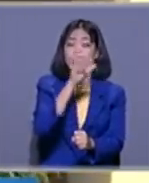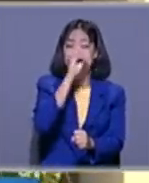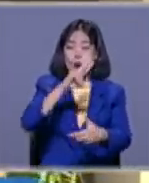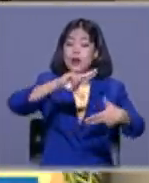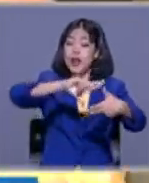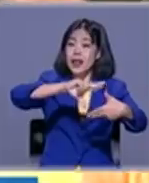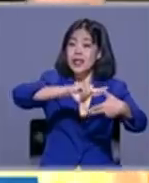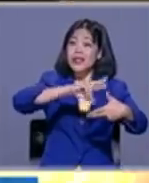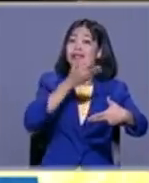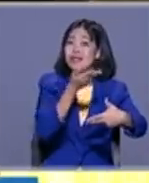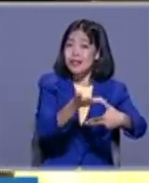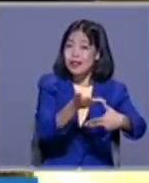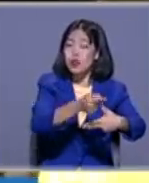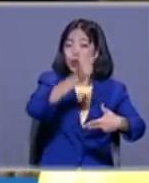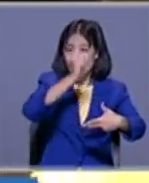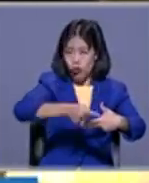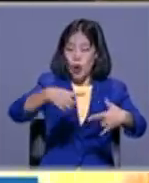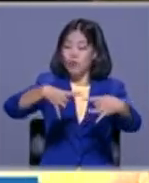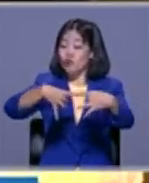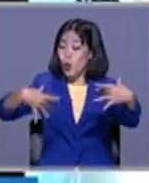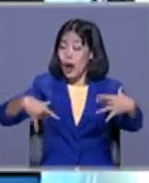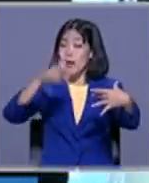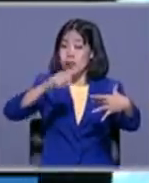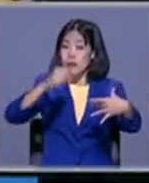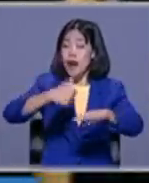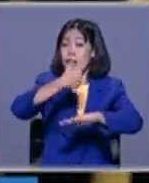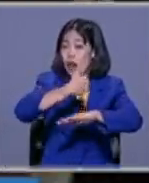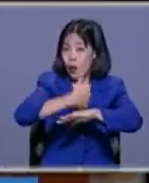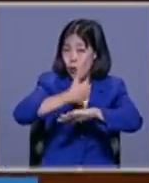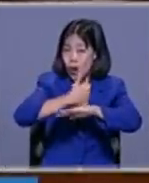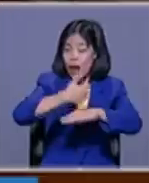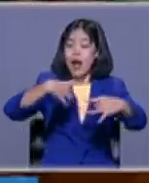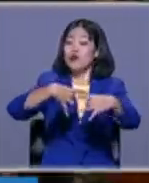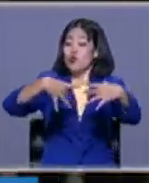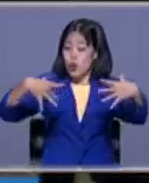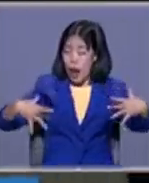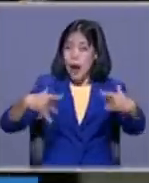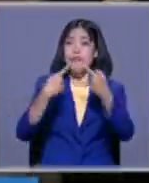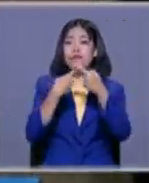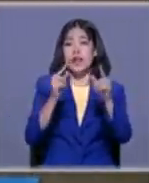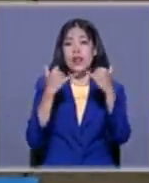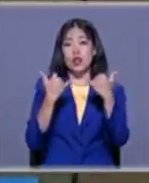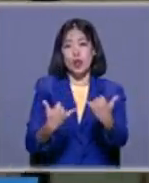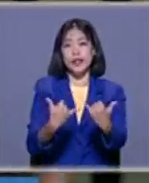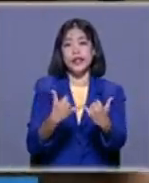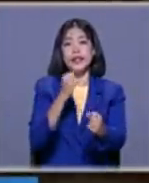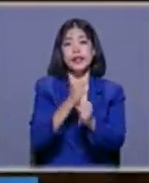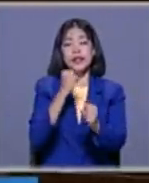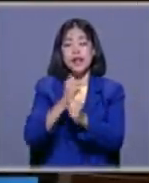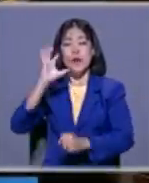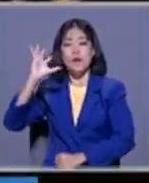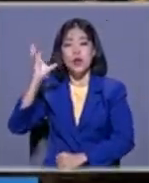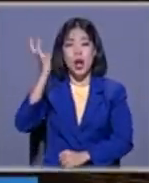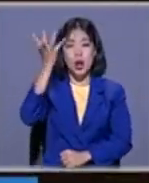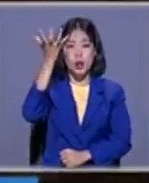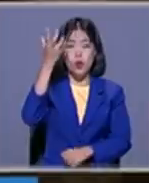างเดียวของพลังประชารัฐคือคุณต้องไปเป็นฝ่ายค้านและหัวหน้าพรรคพลังประชารัฐต้องไปเป็นฝ่ายค้านแต่เส้นทางที่เป็นปกติทั้งโลกและประเทศไทยเคย